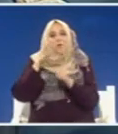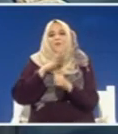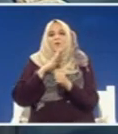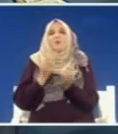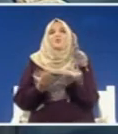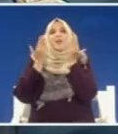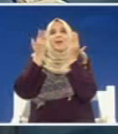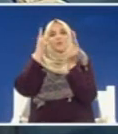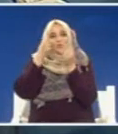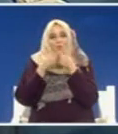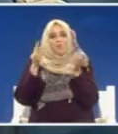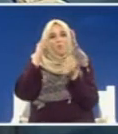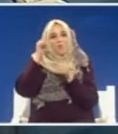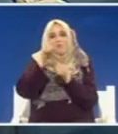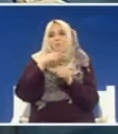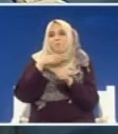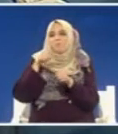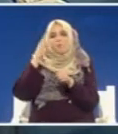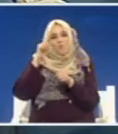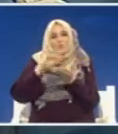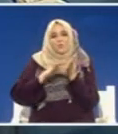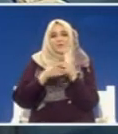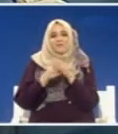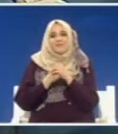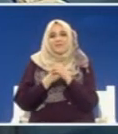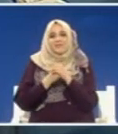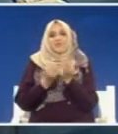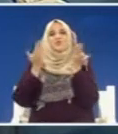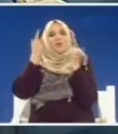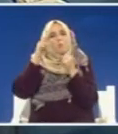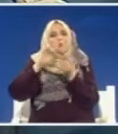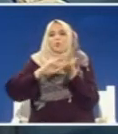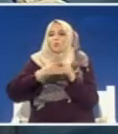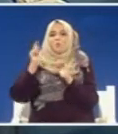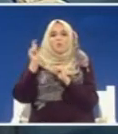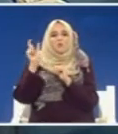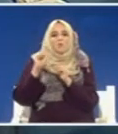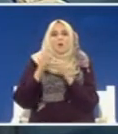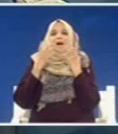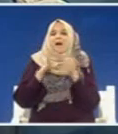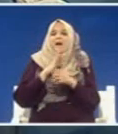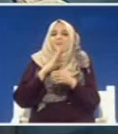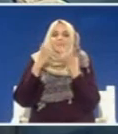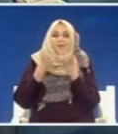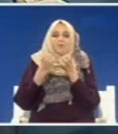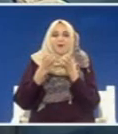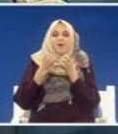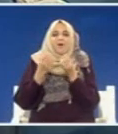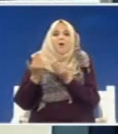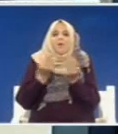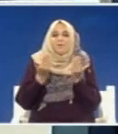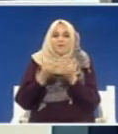يفتح علينا وعليك يا حميد يا ربي ان شاء الله. جنان يا اخويا جمعة مب. الله يخليك ربي يحفظك يا اخويا. ما كاين سؤال فقهي